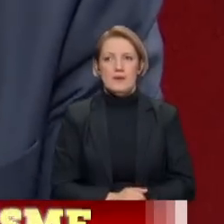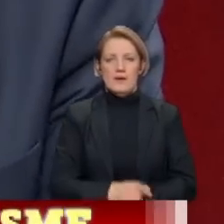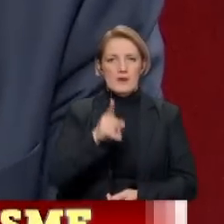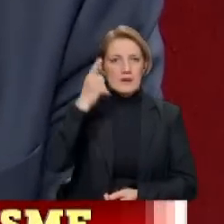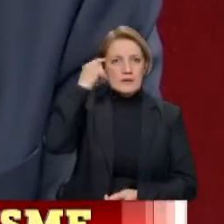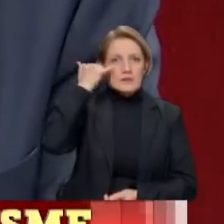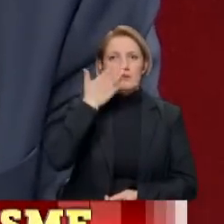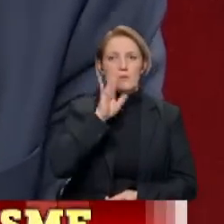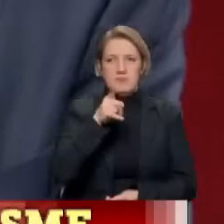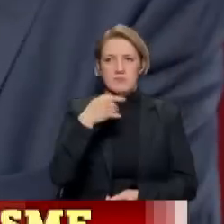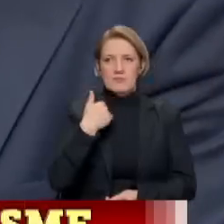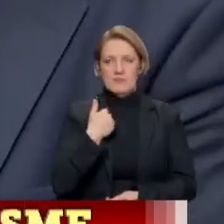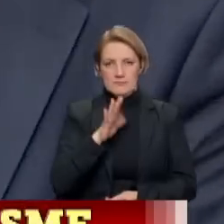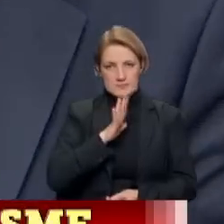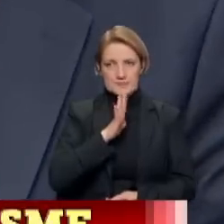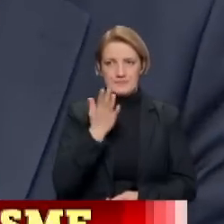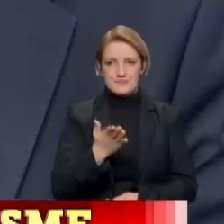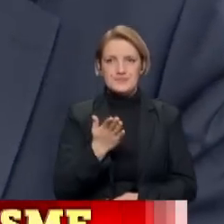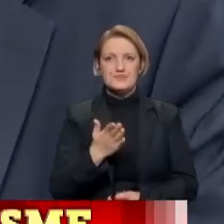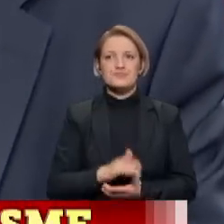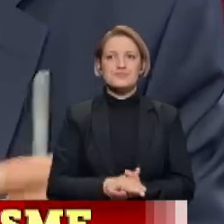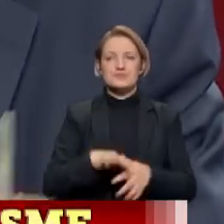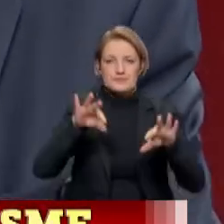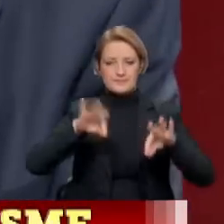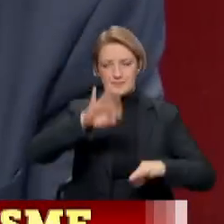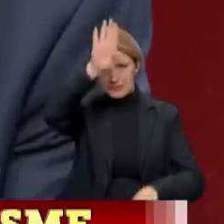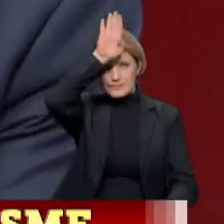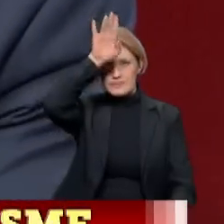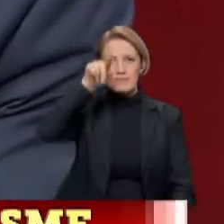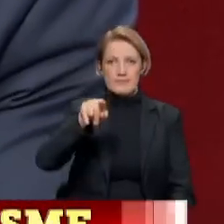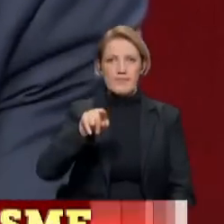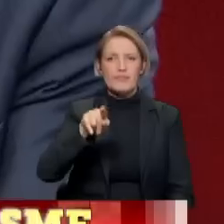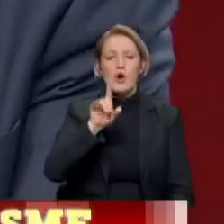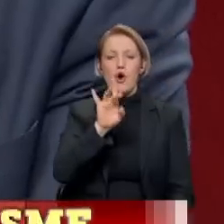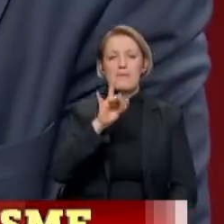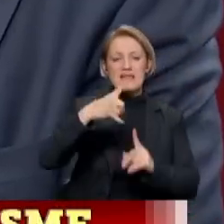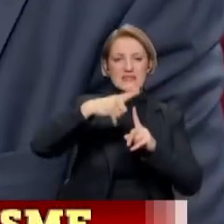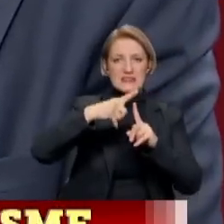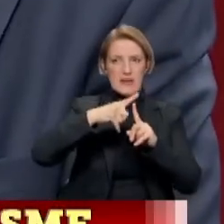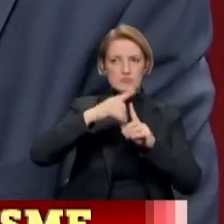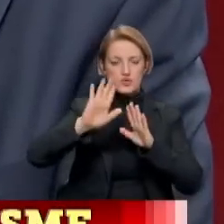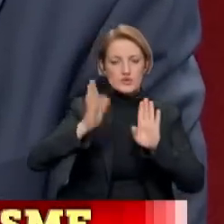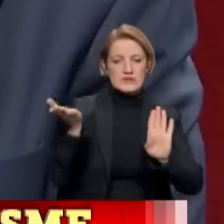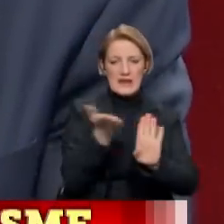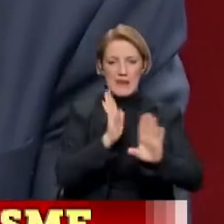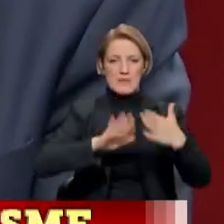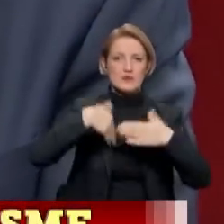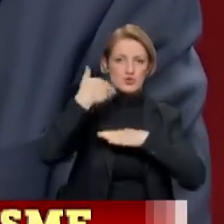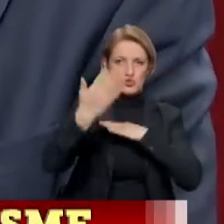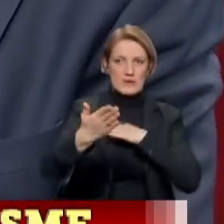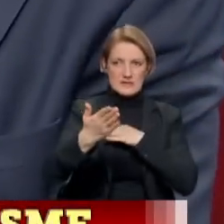Sizin hafızanızda yok mu? Bende yok. Var. Şimdi İstanbul'da yani 15 Temmuz darbe